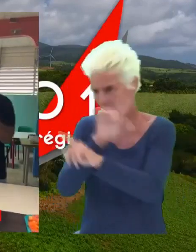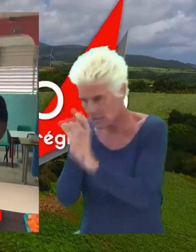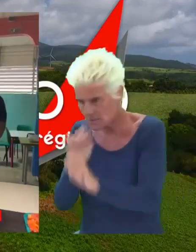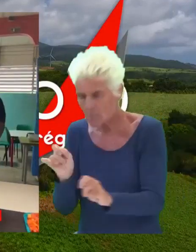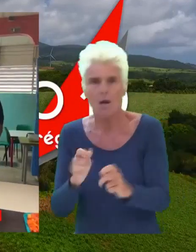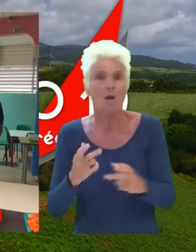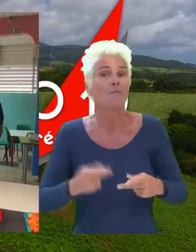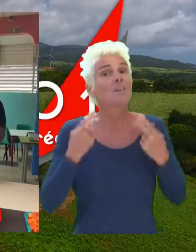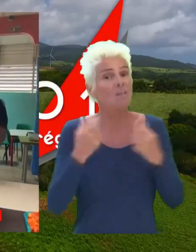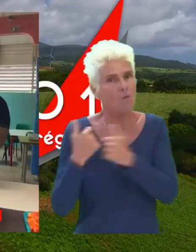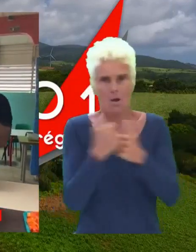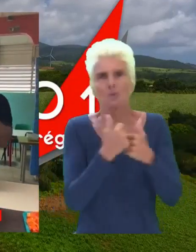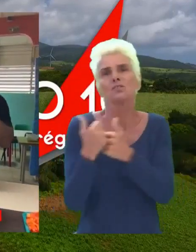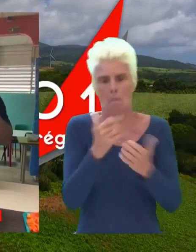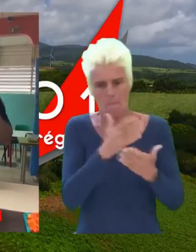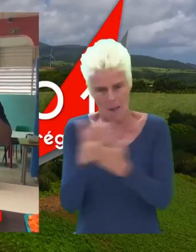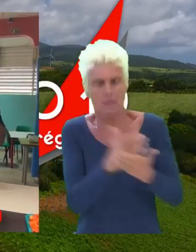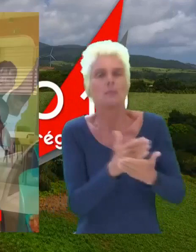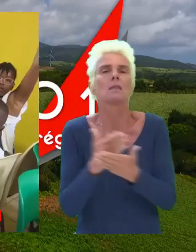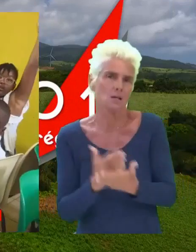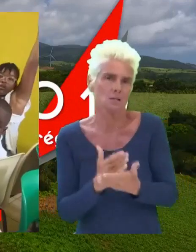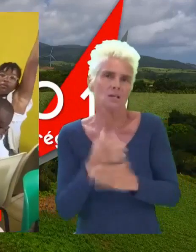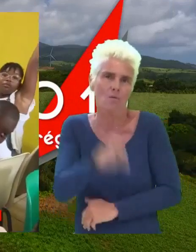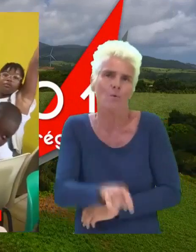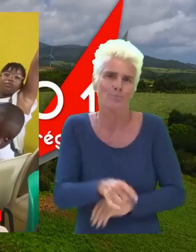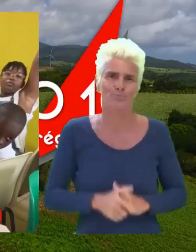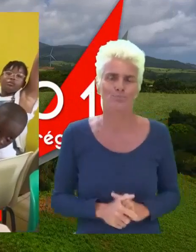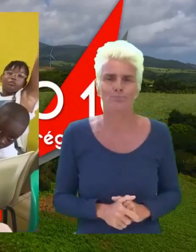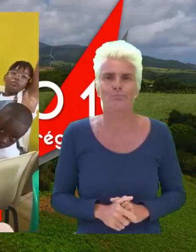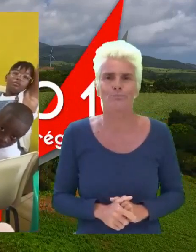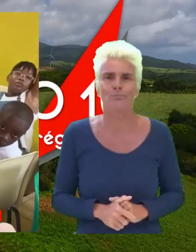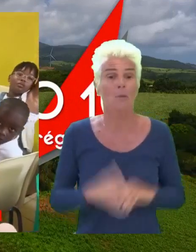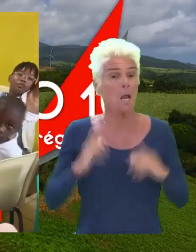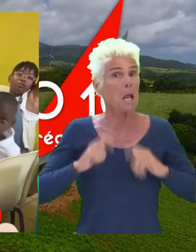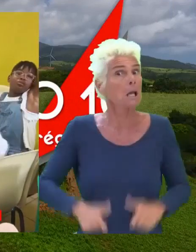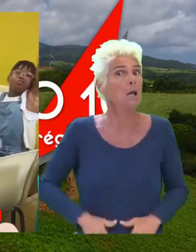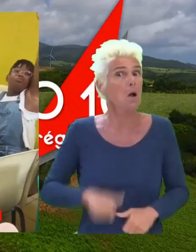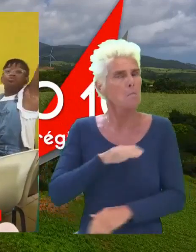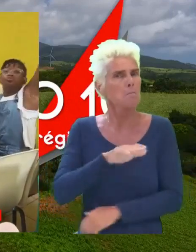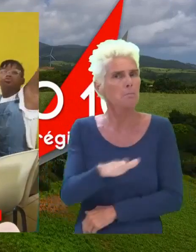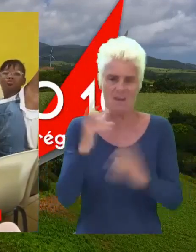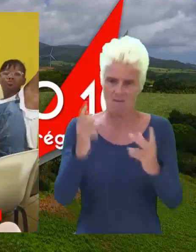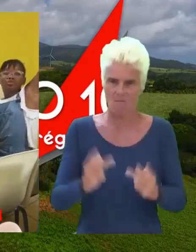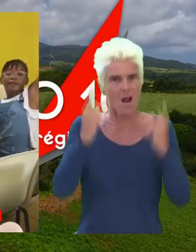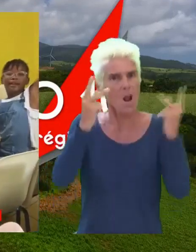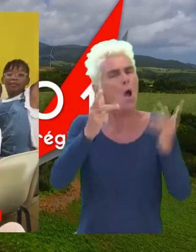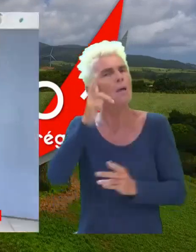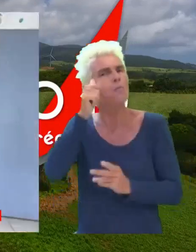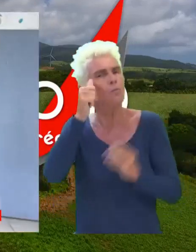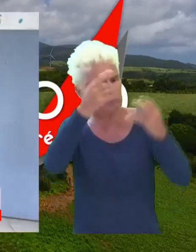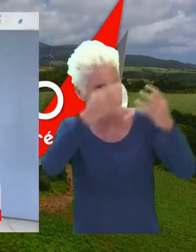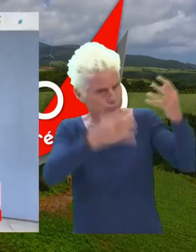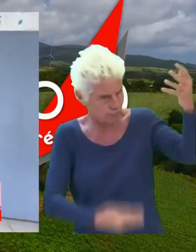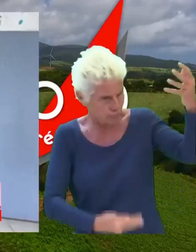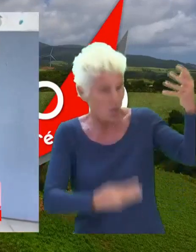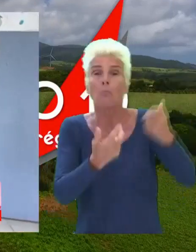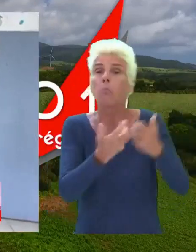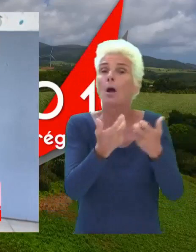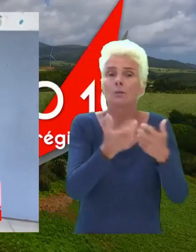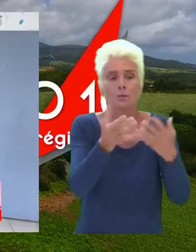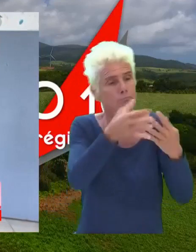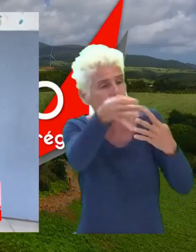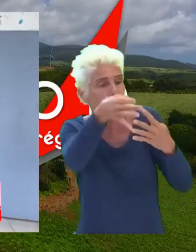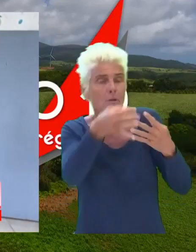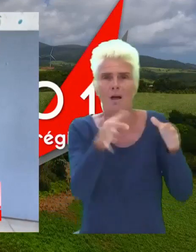ensemble et et partager aussi des choses ensemble l'école permet de défendre toutes les valeurs de la République celle de la